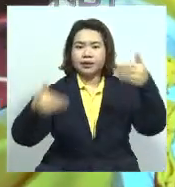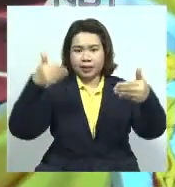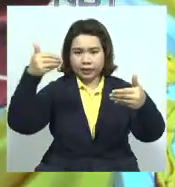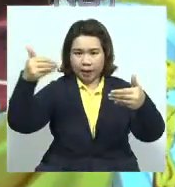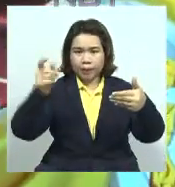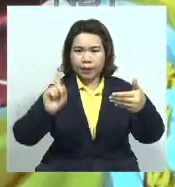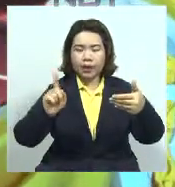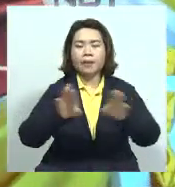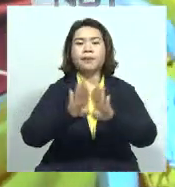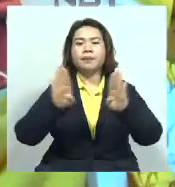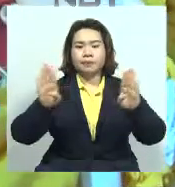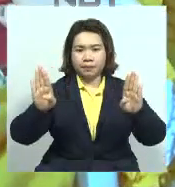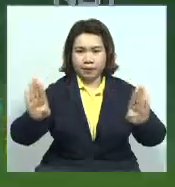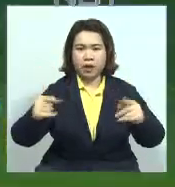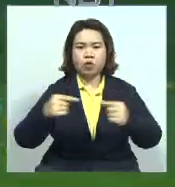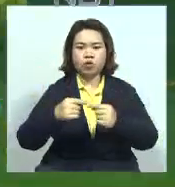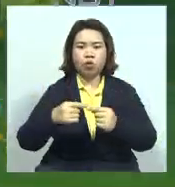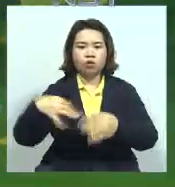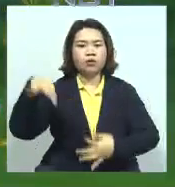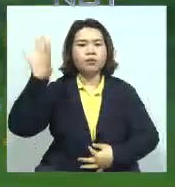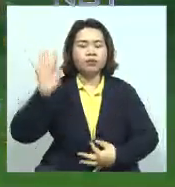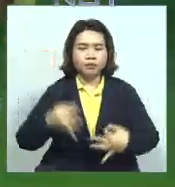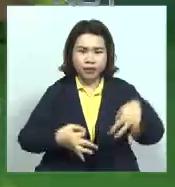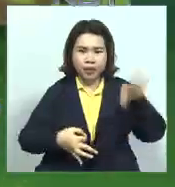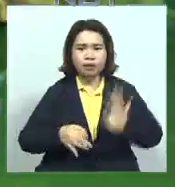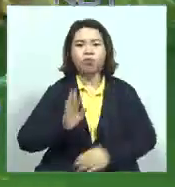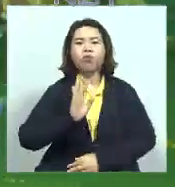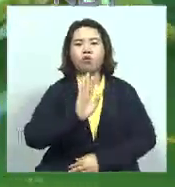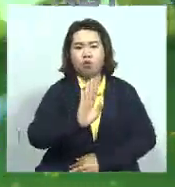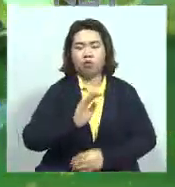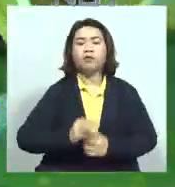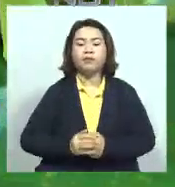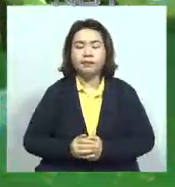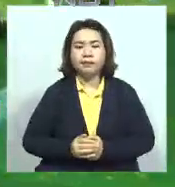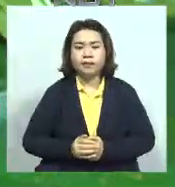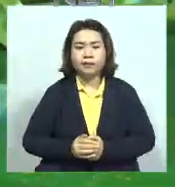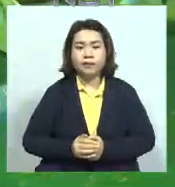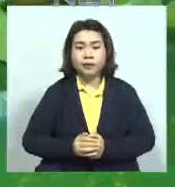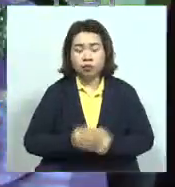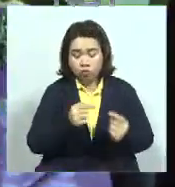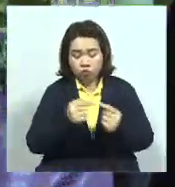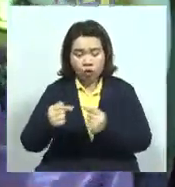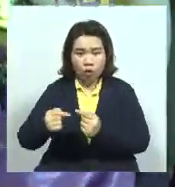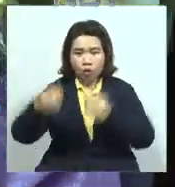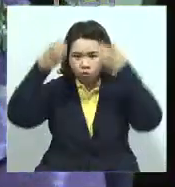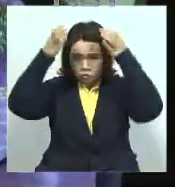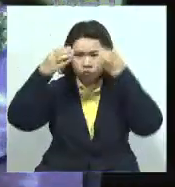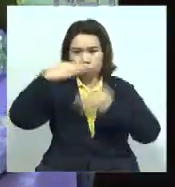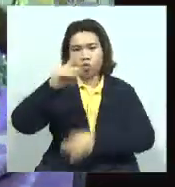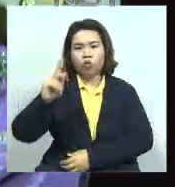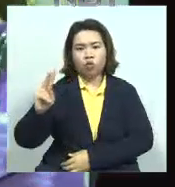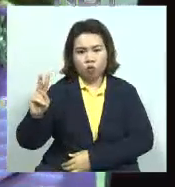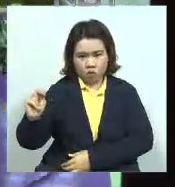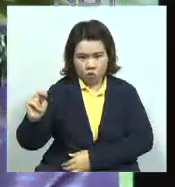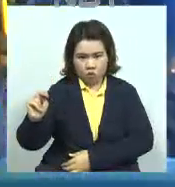ชด้วยการแสดงชุดระบำขวัญธงชาติและการฟ้อนขันดอกตามด้วยการแสดงโขนชุดยกรบทศ